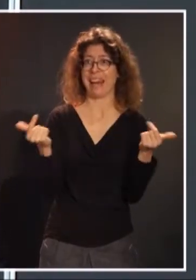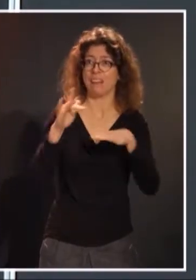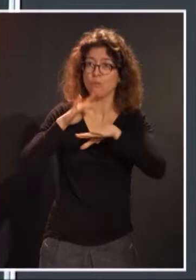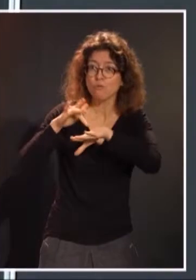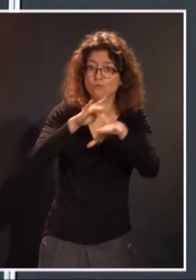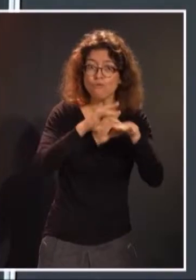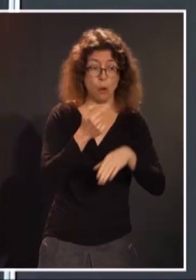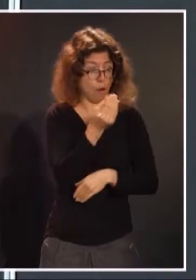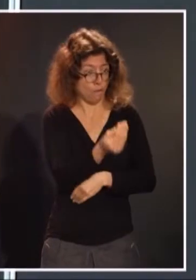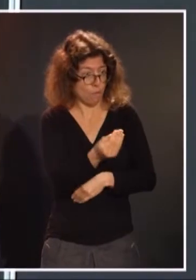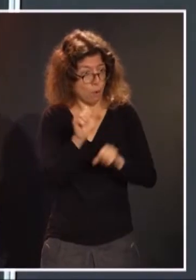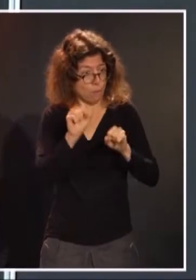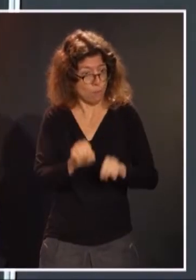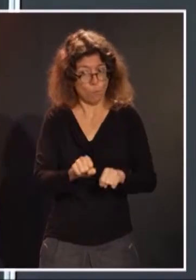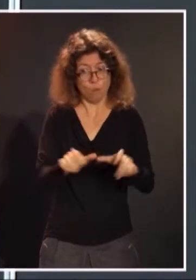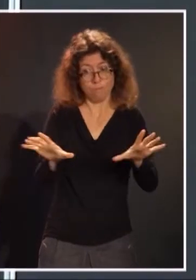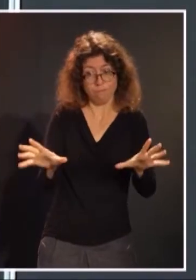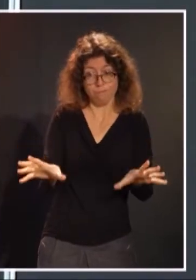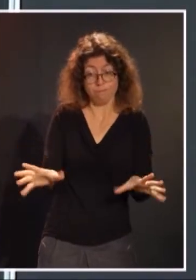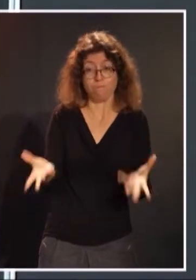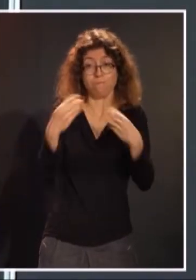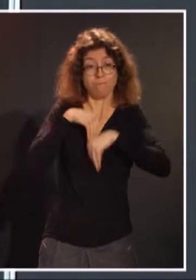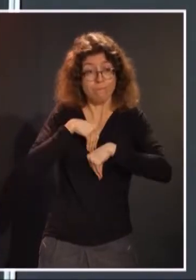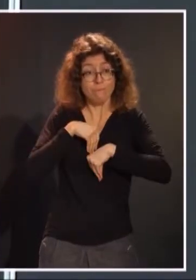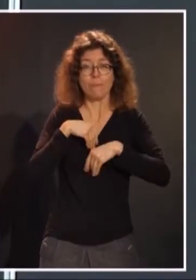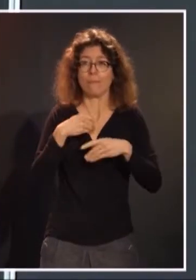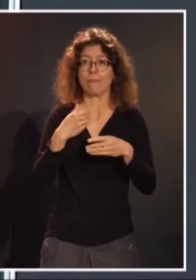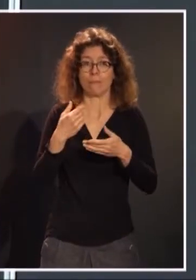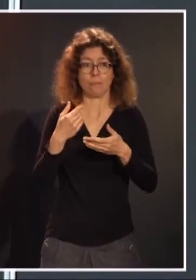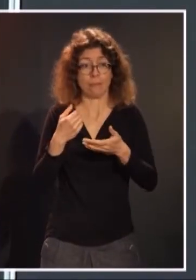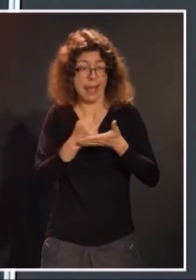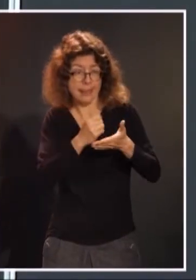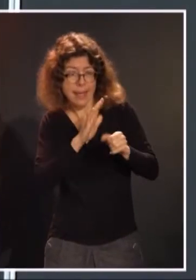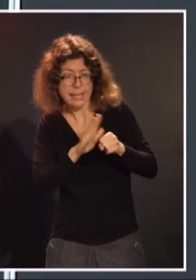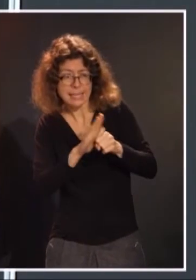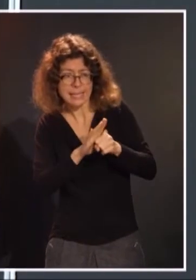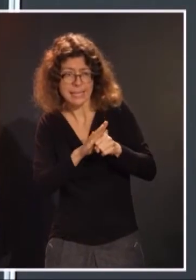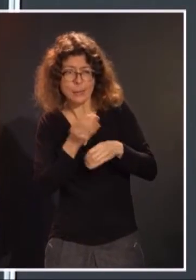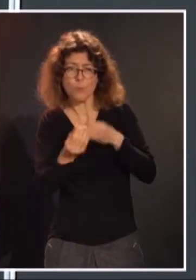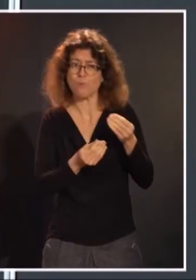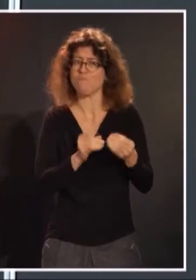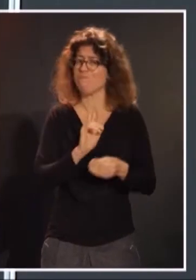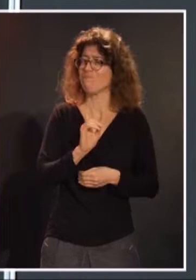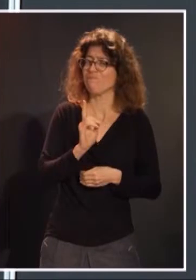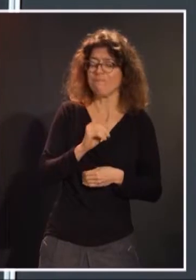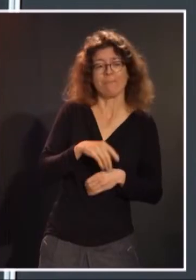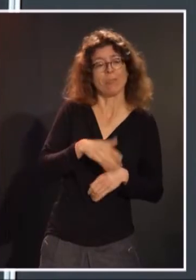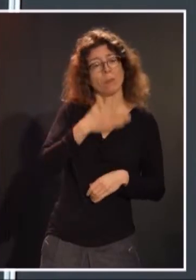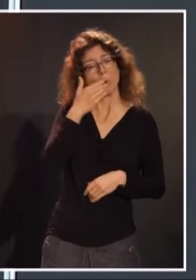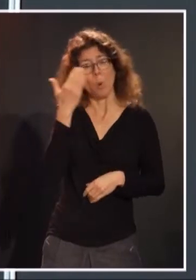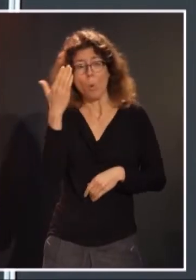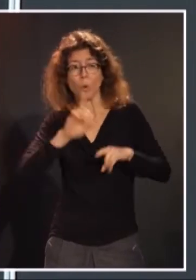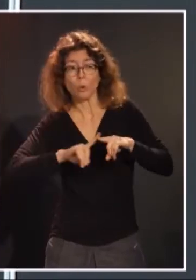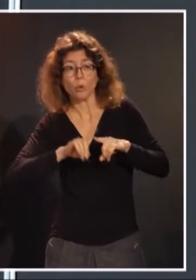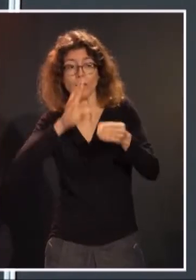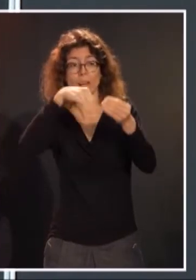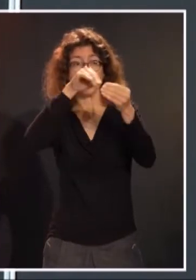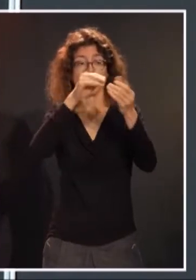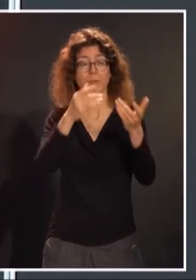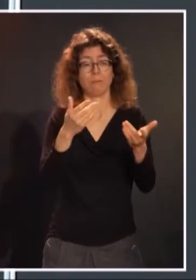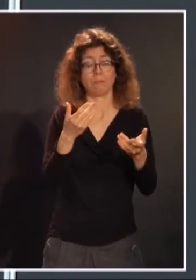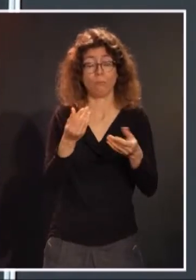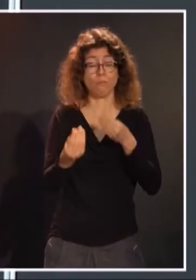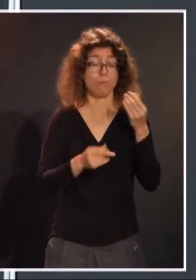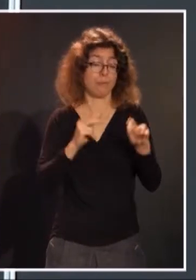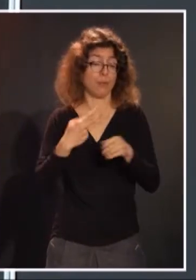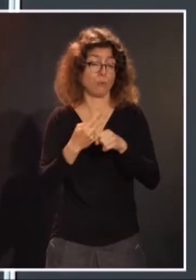en main la solution, pour voir si finalement l'aide est suffisante ou alors c'est plutôt surhandicapant.